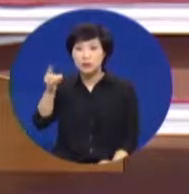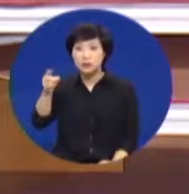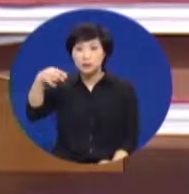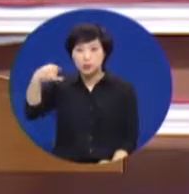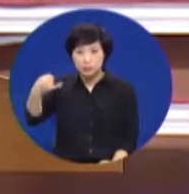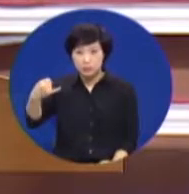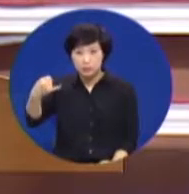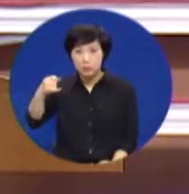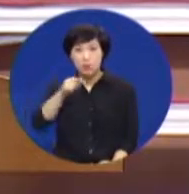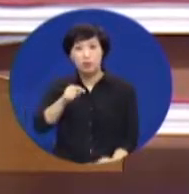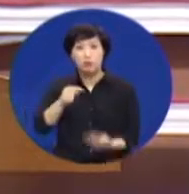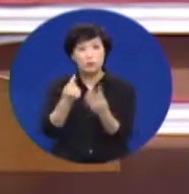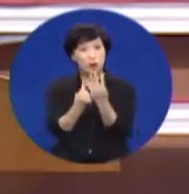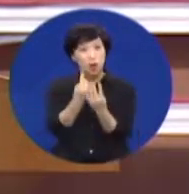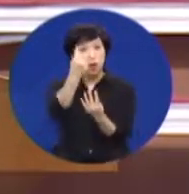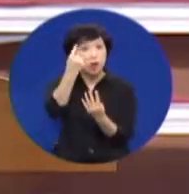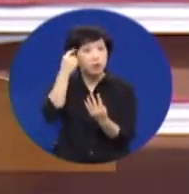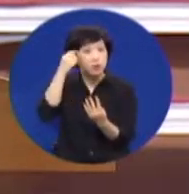성인.